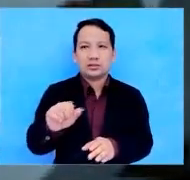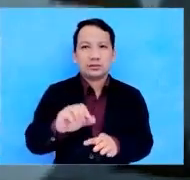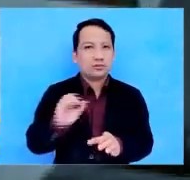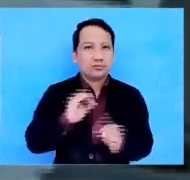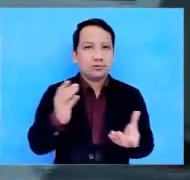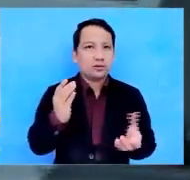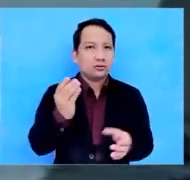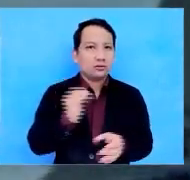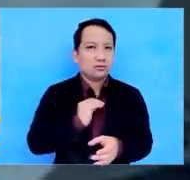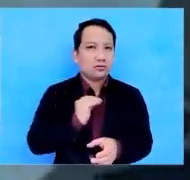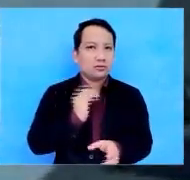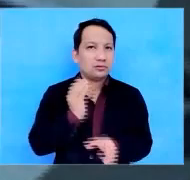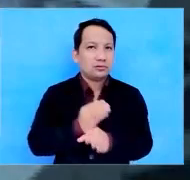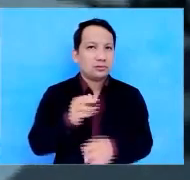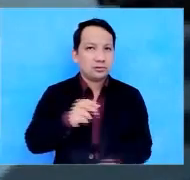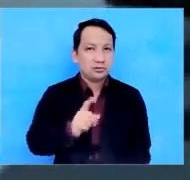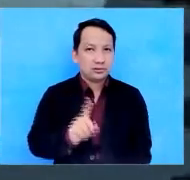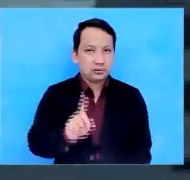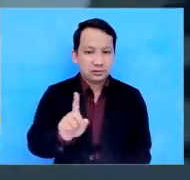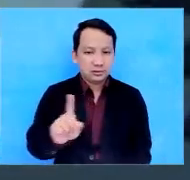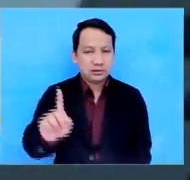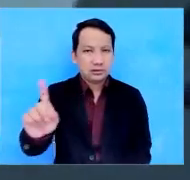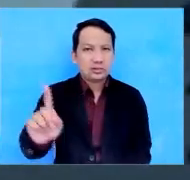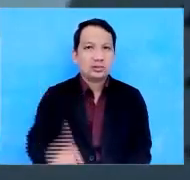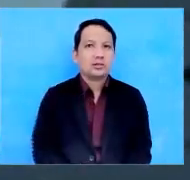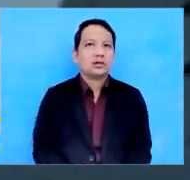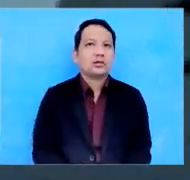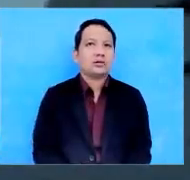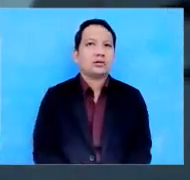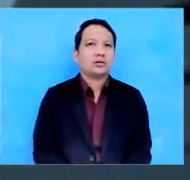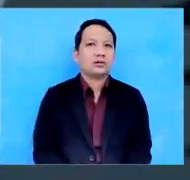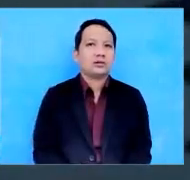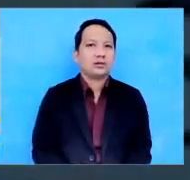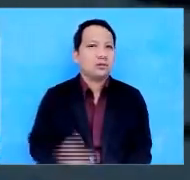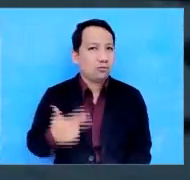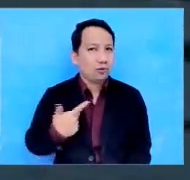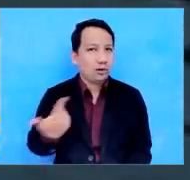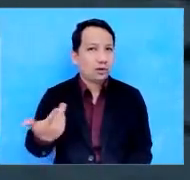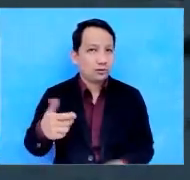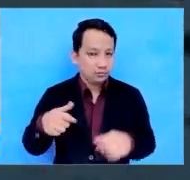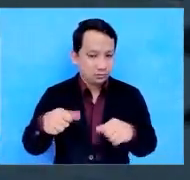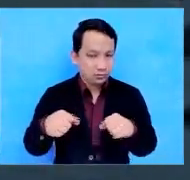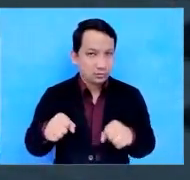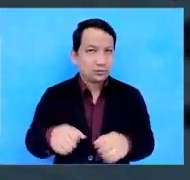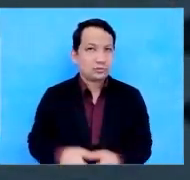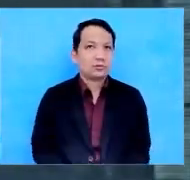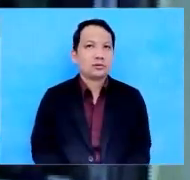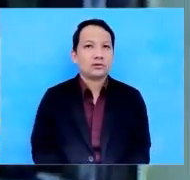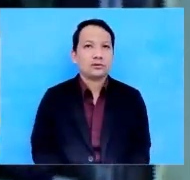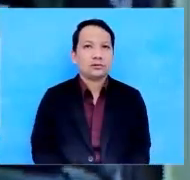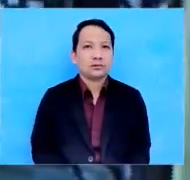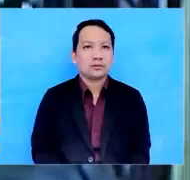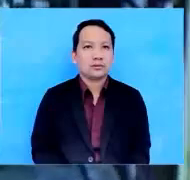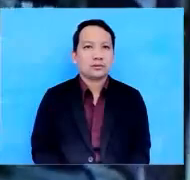eh. Naglalakad lang. Walang hindi man lang nakamotor. Naglalakad lang yung